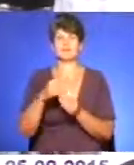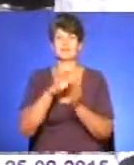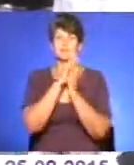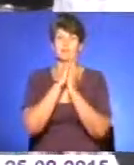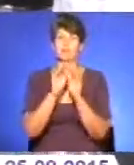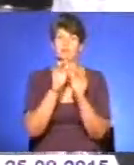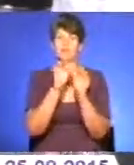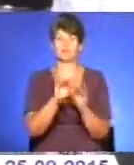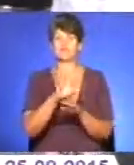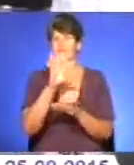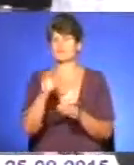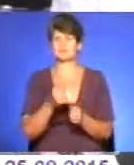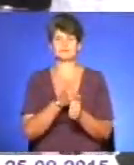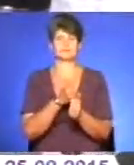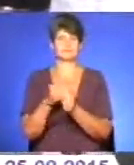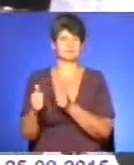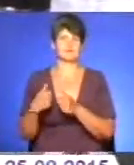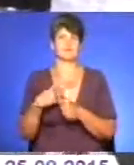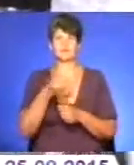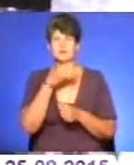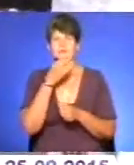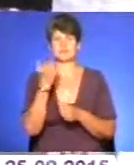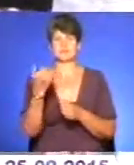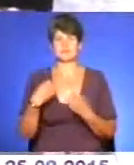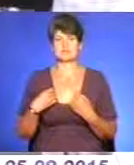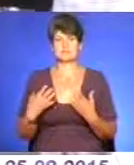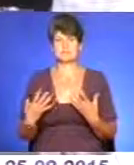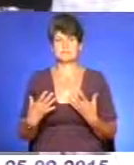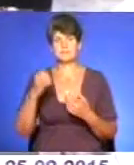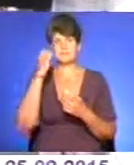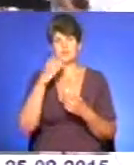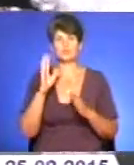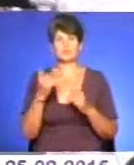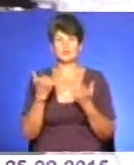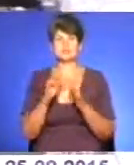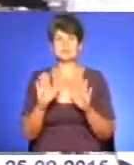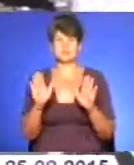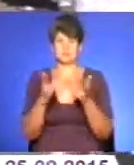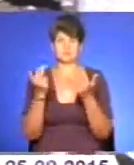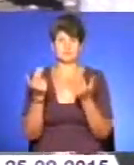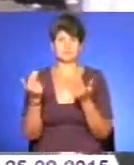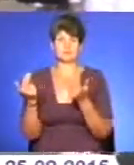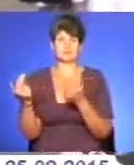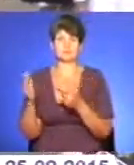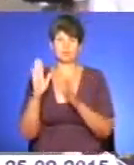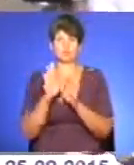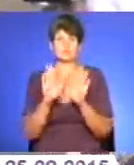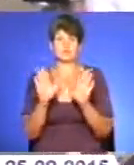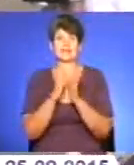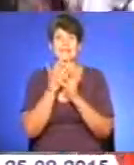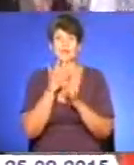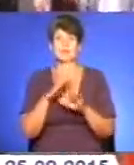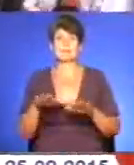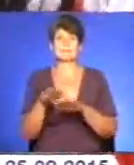улягалися. Все дуже добре. Нам дуже подобається ваше свято. Дякуємо. Ви будете сьогодні співати? А як же? Будемо співати народні